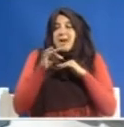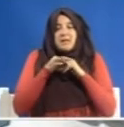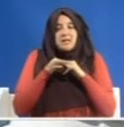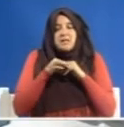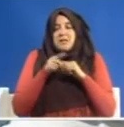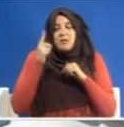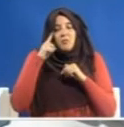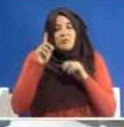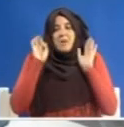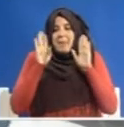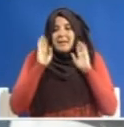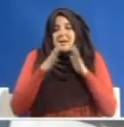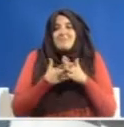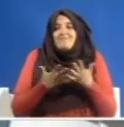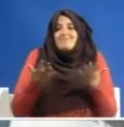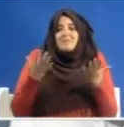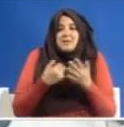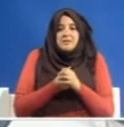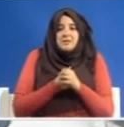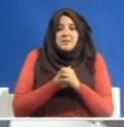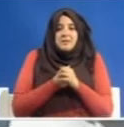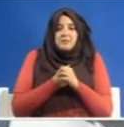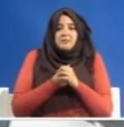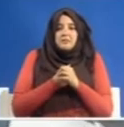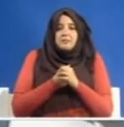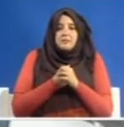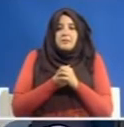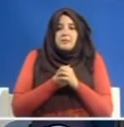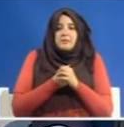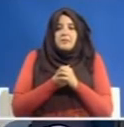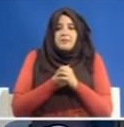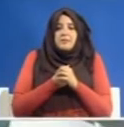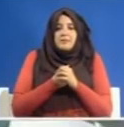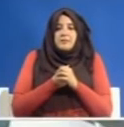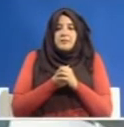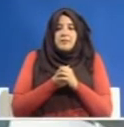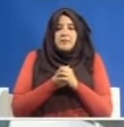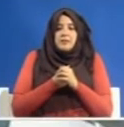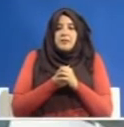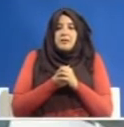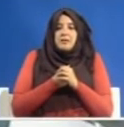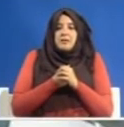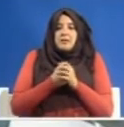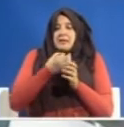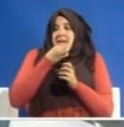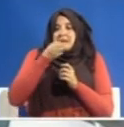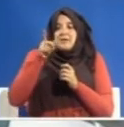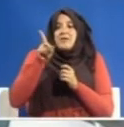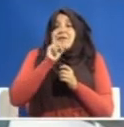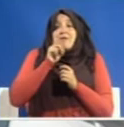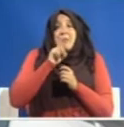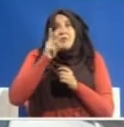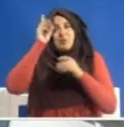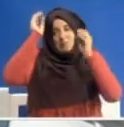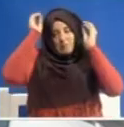الصلاة. بقدر ما قبل نجيب الشيخ عبد القادر أخي طه، يعني قل يعني هذا النوع من النساء ربي يجزيكم